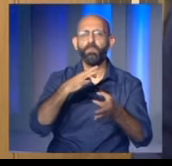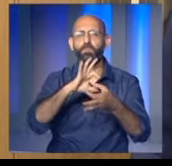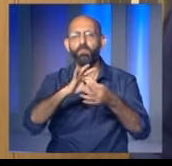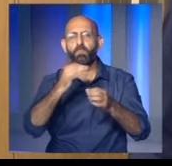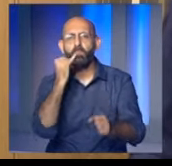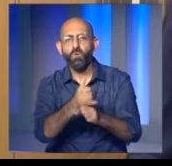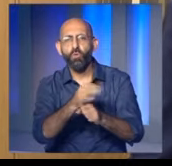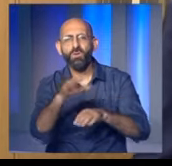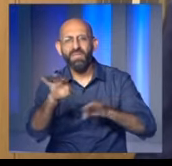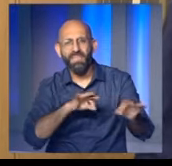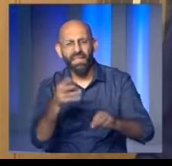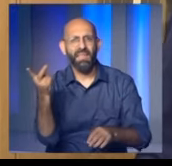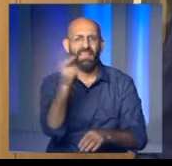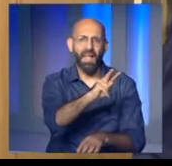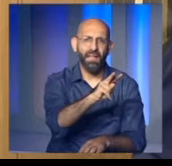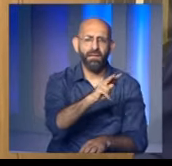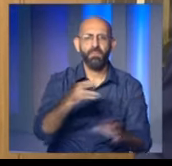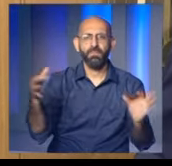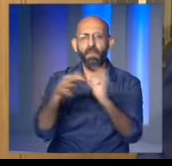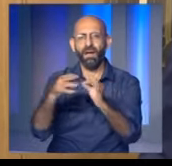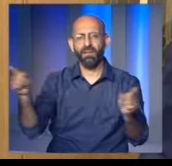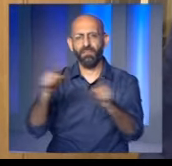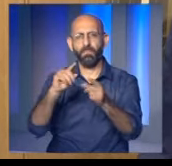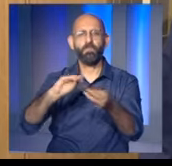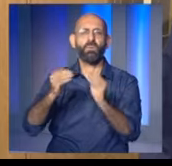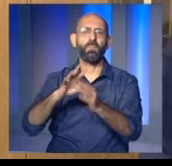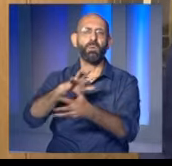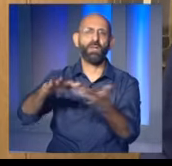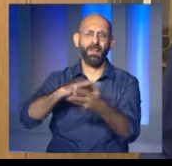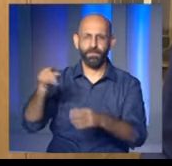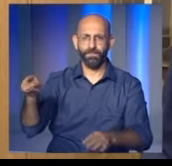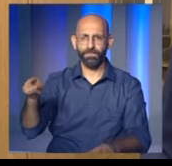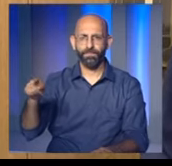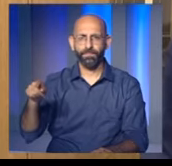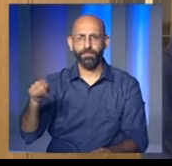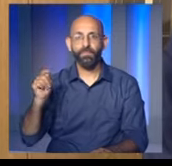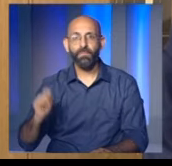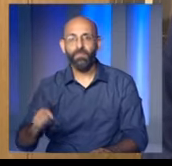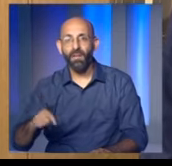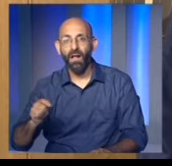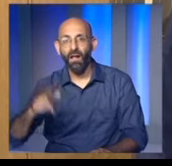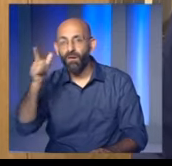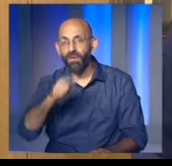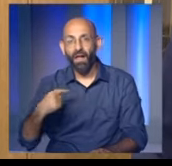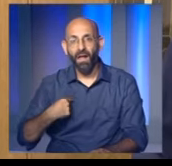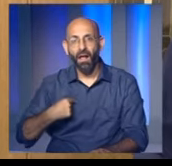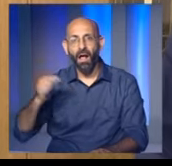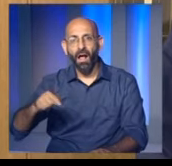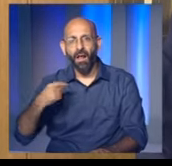وبالخضوع للمصالح وللسلطة أو بعض السلطة السياسية أو المنظومة السياسية